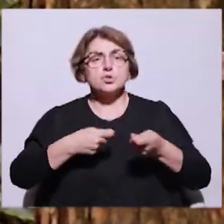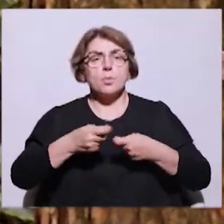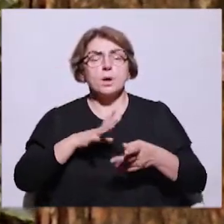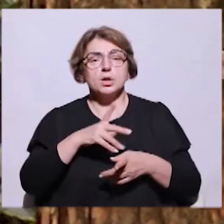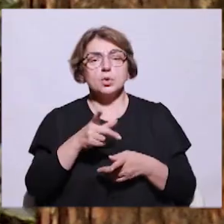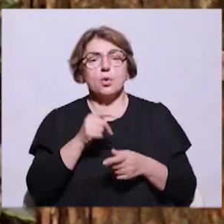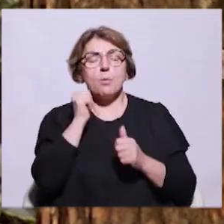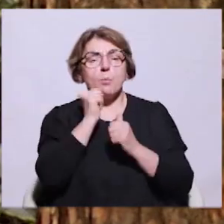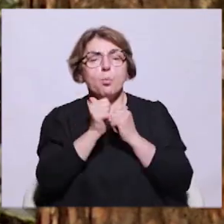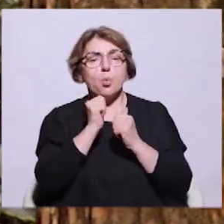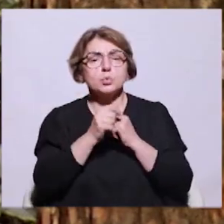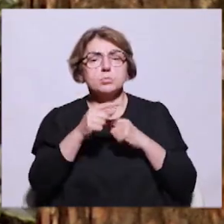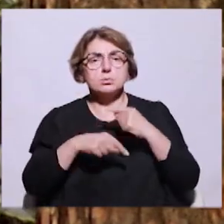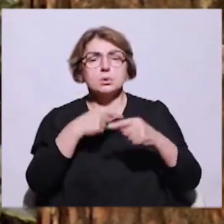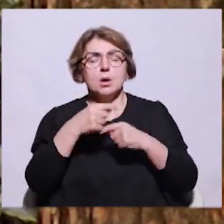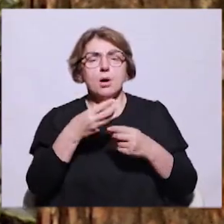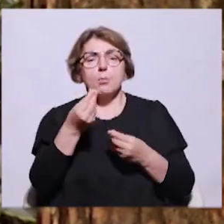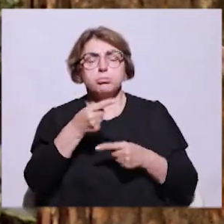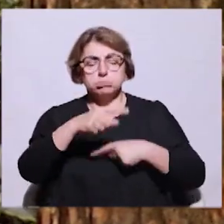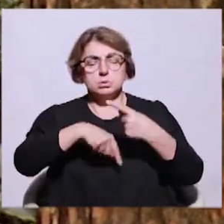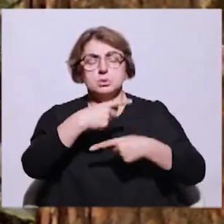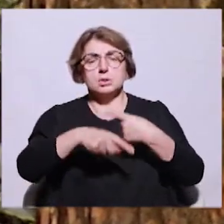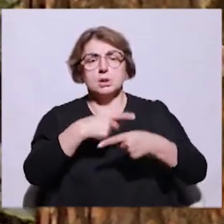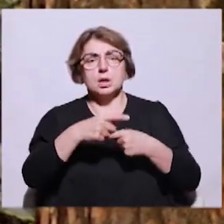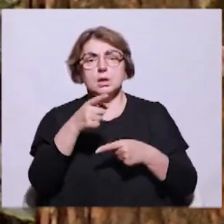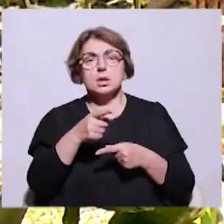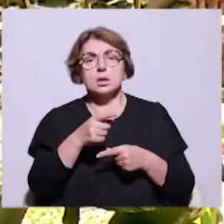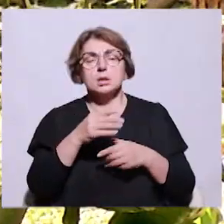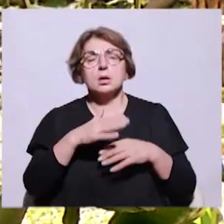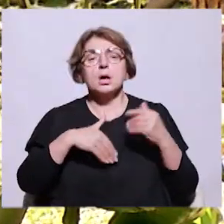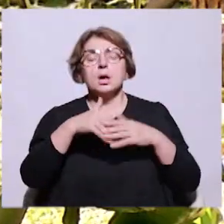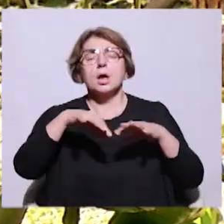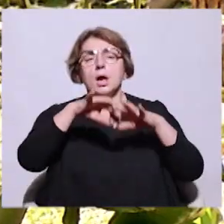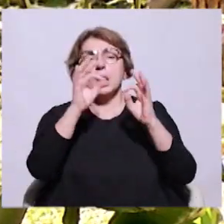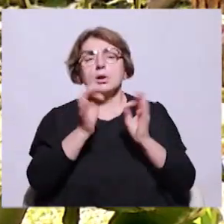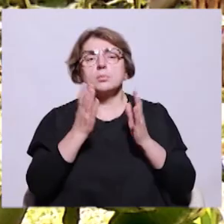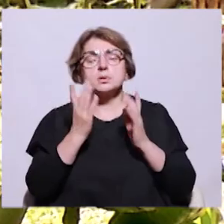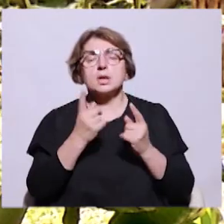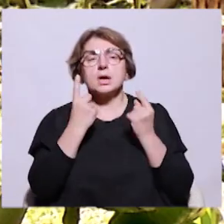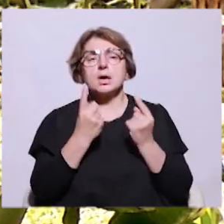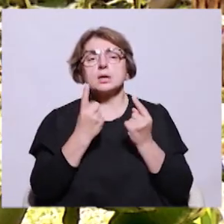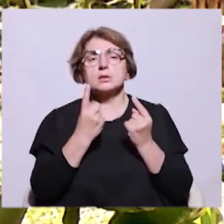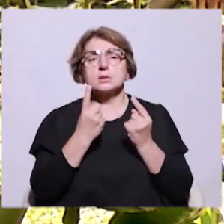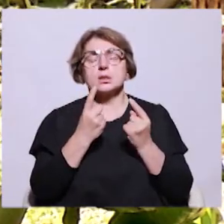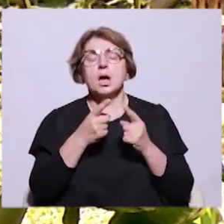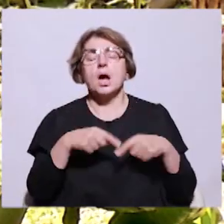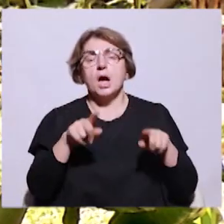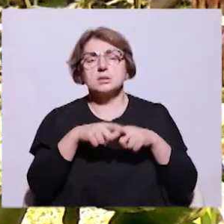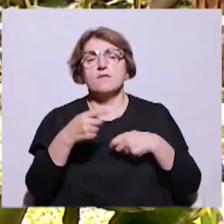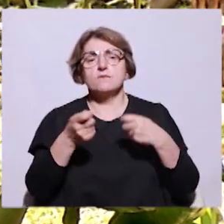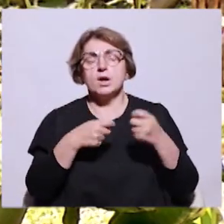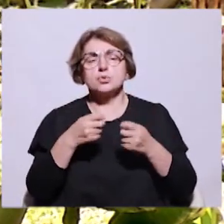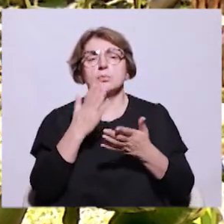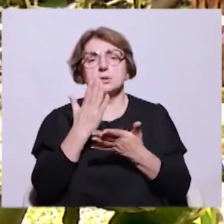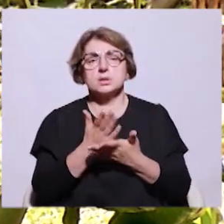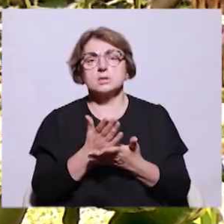მიმდინარეობს და მუდმივად ფული ტრიალებს, იქ ხელოვნებაც კი ერთ-ერთ სარქონლად გადაიქცევა